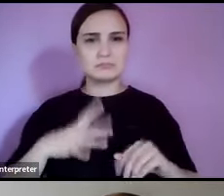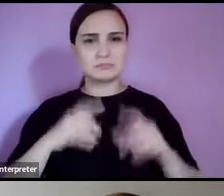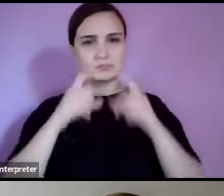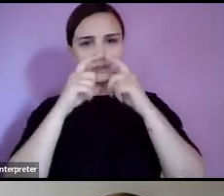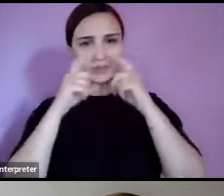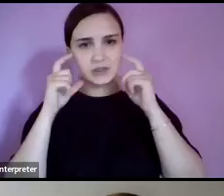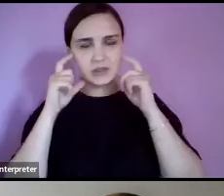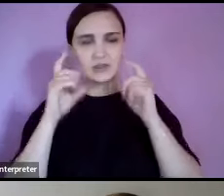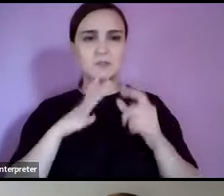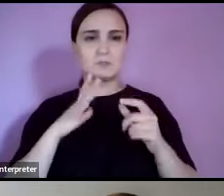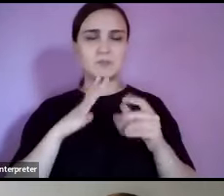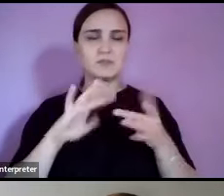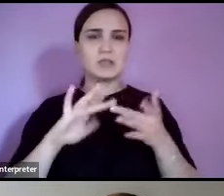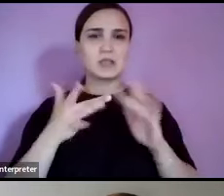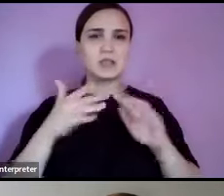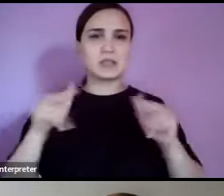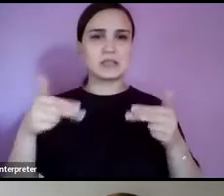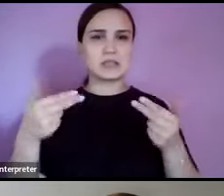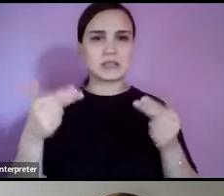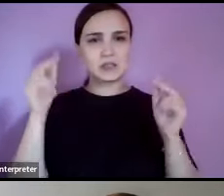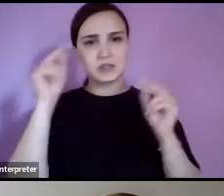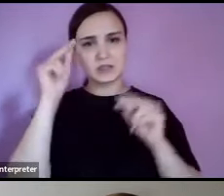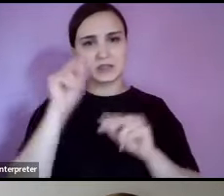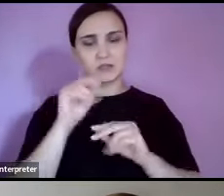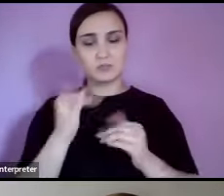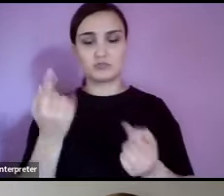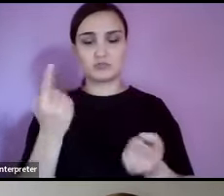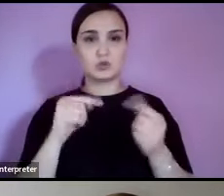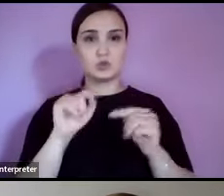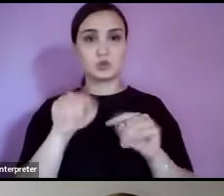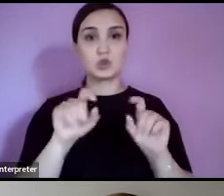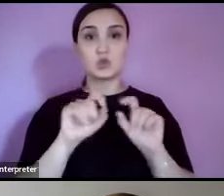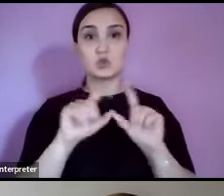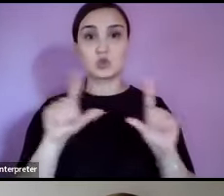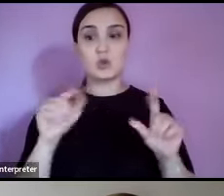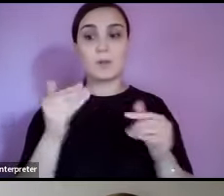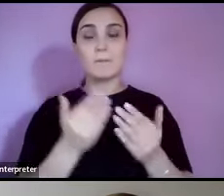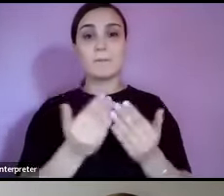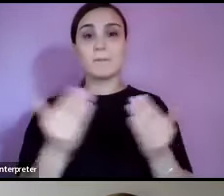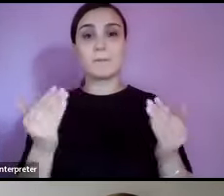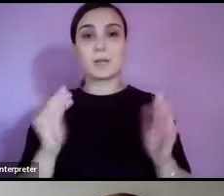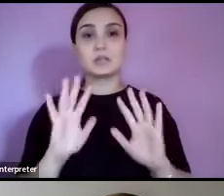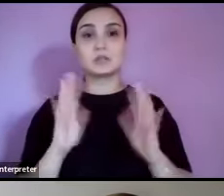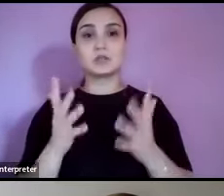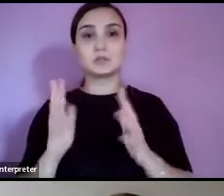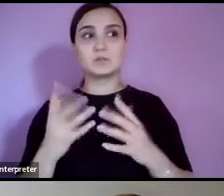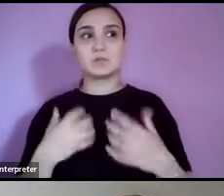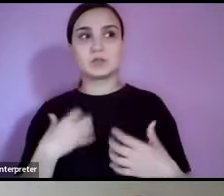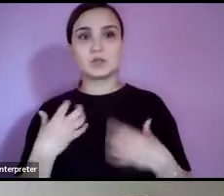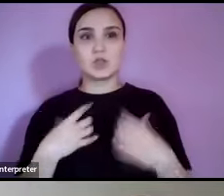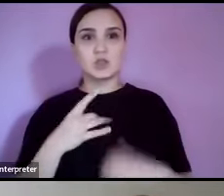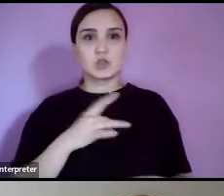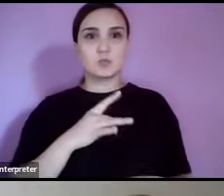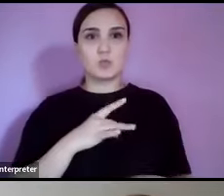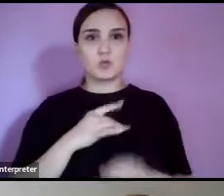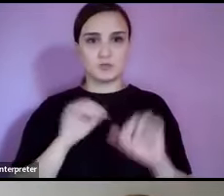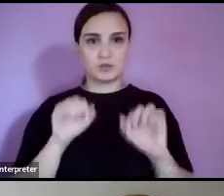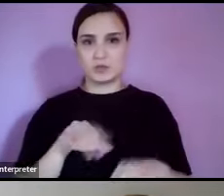დისტანციურ სწავლებაზე იყვნენ ახლობლებიან სკოლაში. მათ შემთხვევაშიც ასევე შეიძლება ეს შფოთვა და ღელვა იყოს სახეზე.